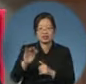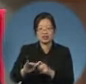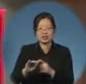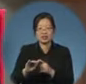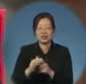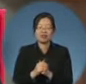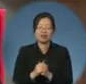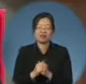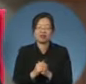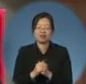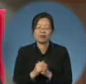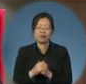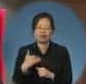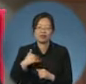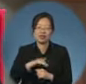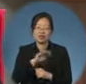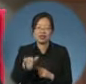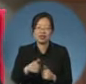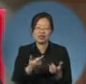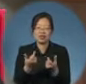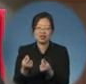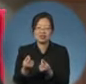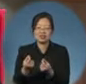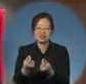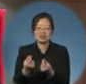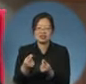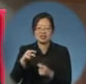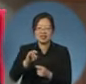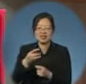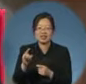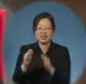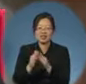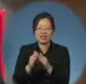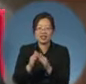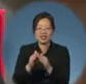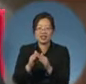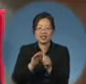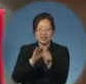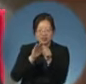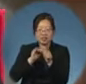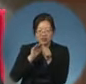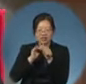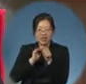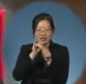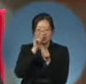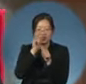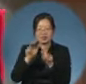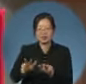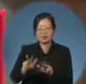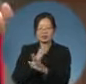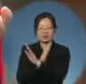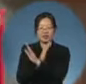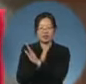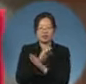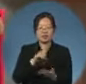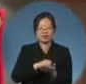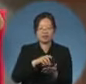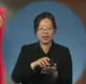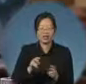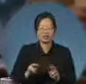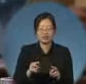이공계 쪽으로 저희가 이제 같이 생태 주 택시타고 꼬셔 있는데 아직은 안 하겠어 고 그 빵 굽는게 더